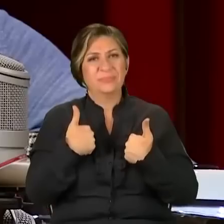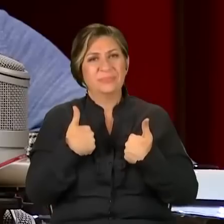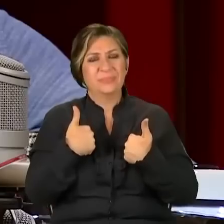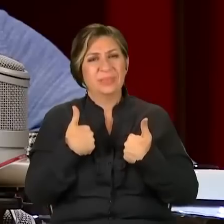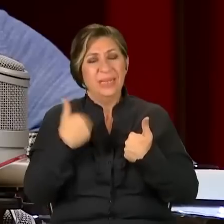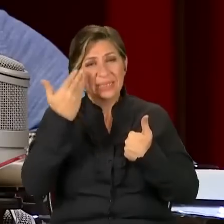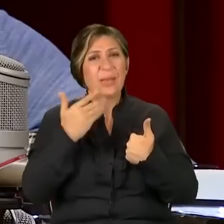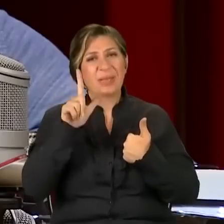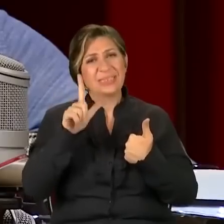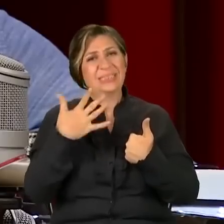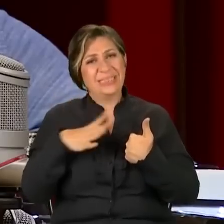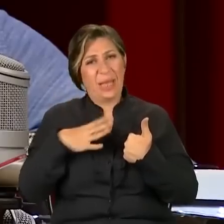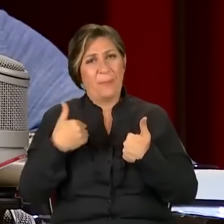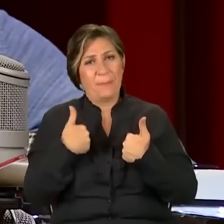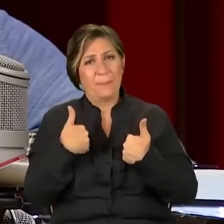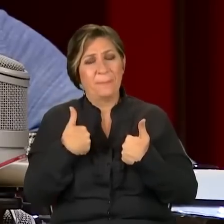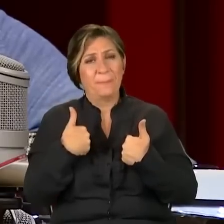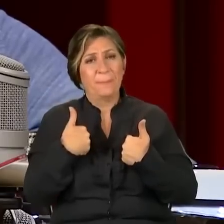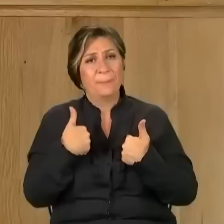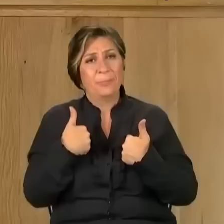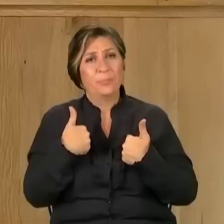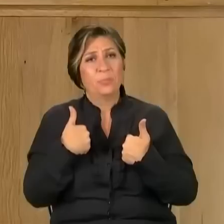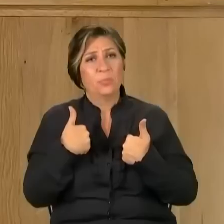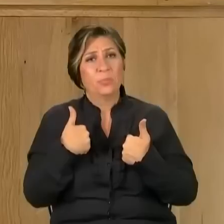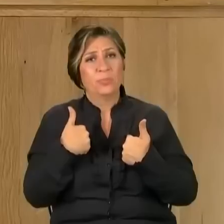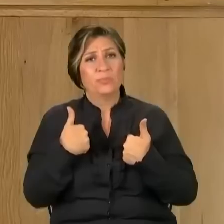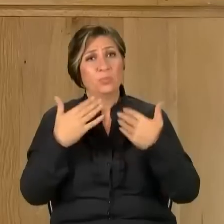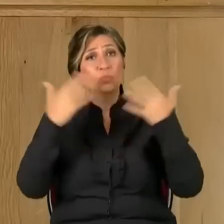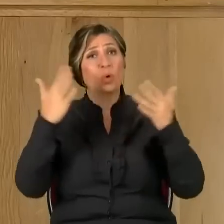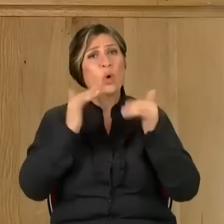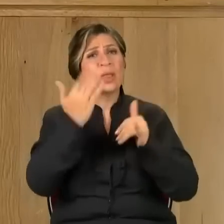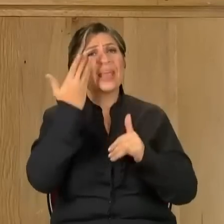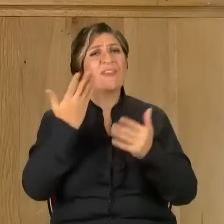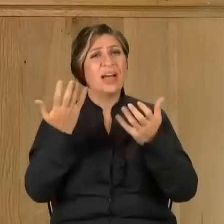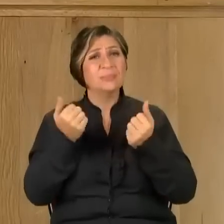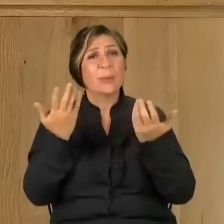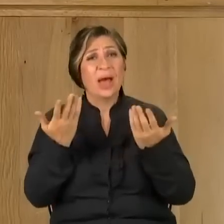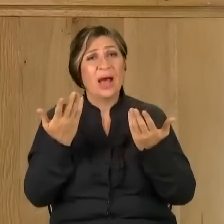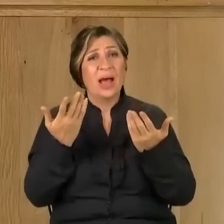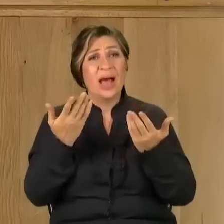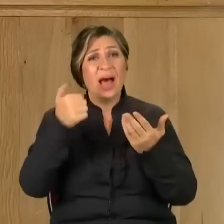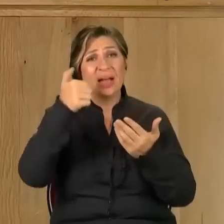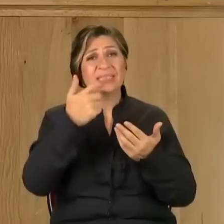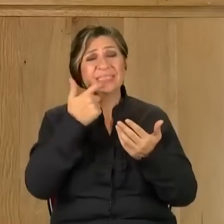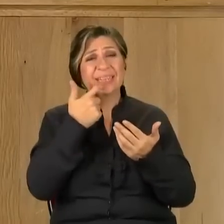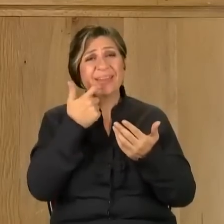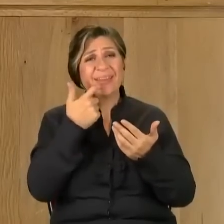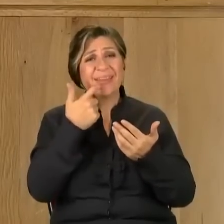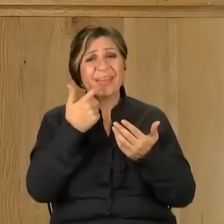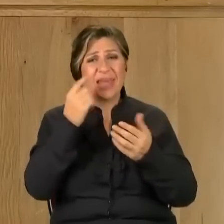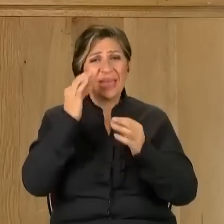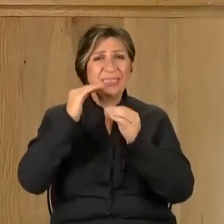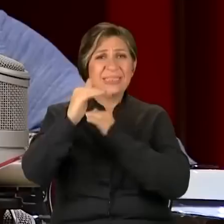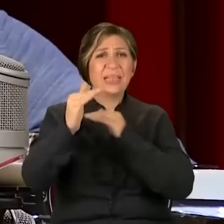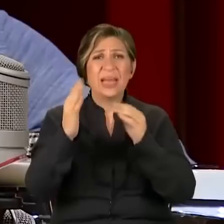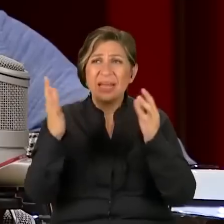yani çok isterim ve... Üstelik oynamaktan da büyük keyif aldığımız bir oyun ama yani hani 6 senede de insanları